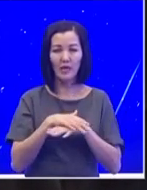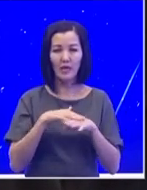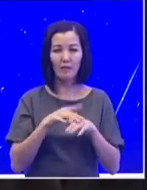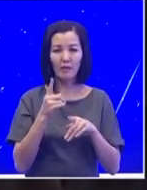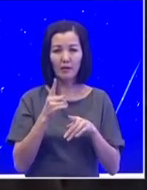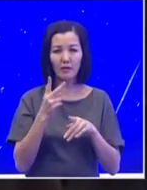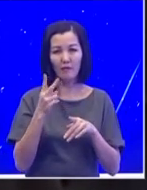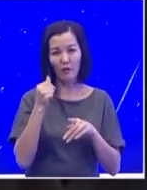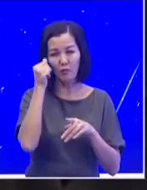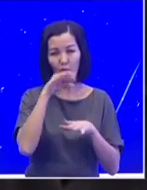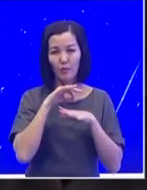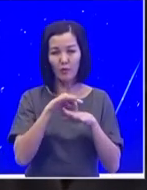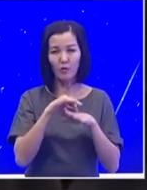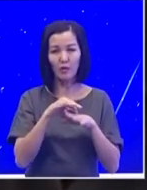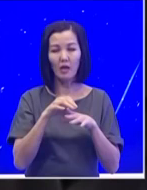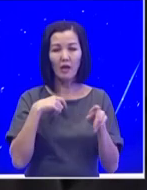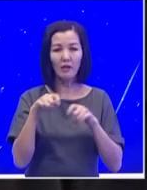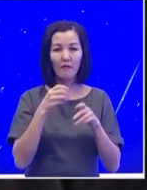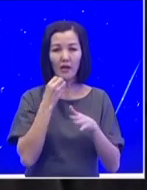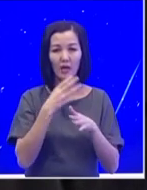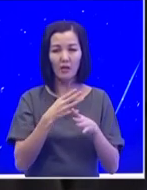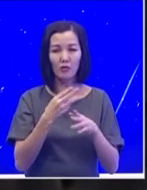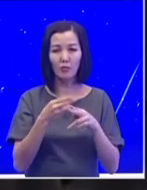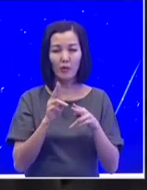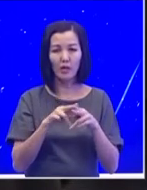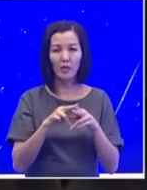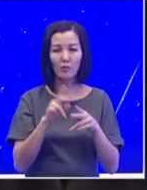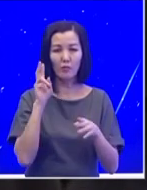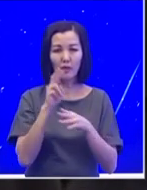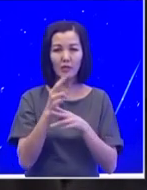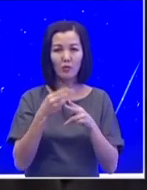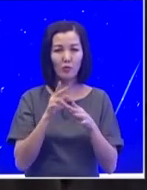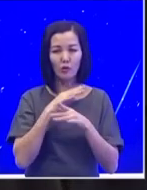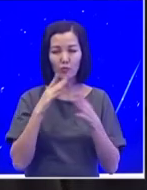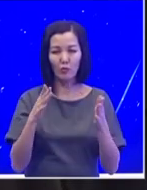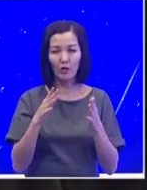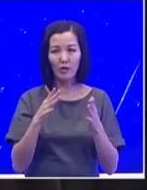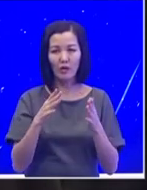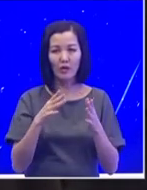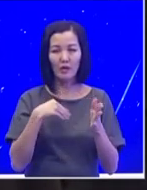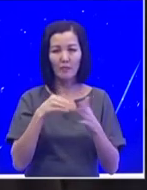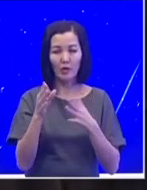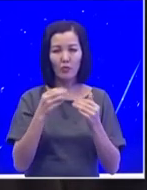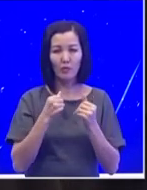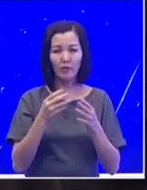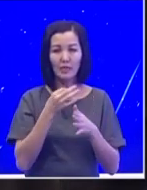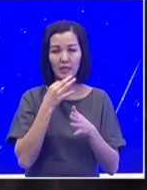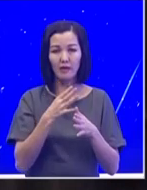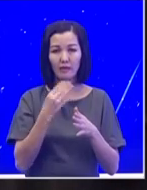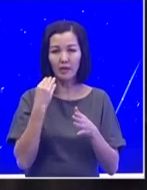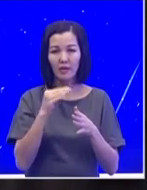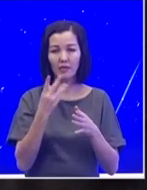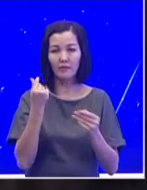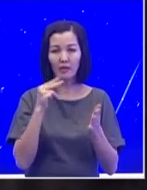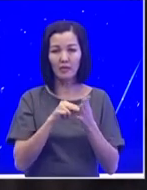год 2-3 раза проходит. Товары у них хорошие, поэтому и посетителей здесь бывает много. Покупают. Если понравится качество и